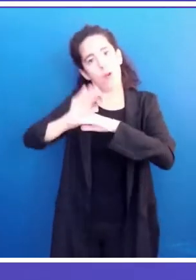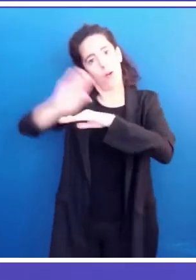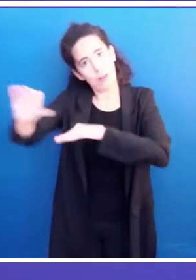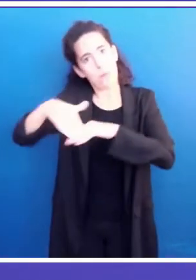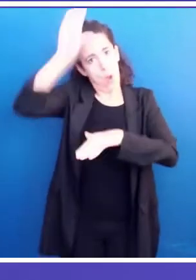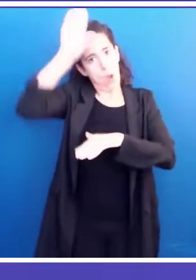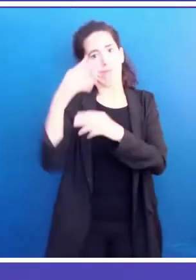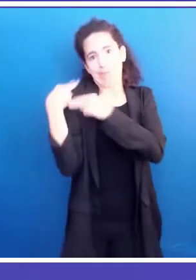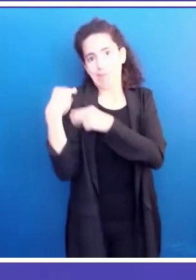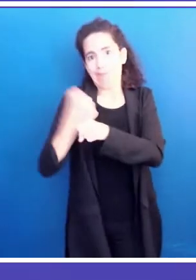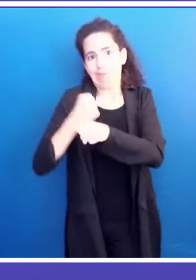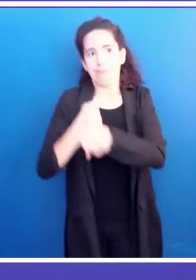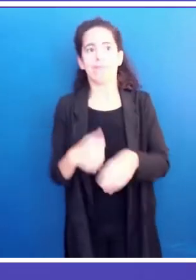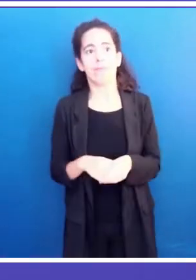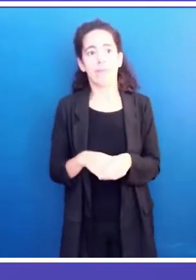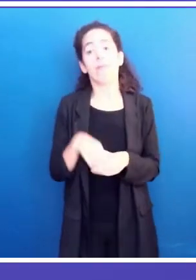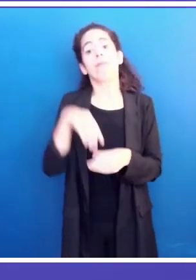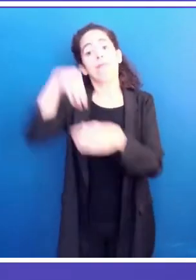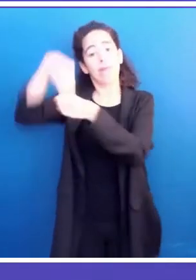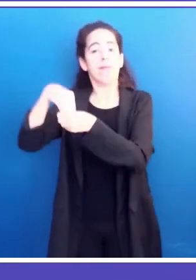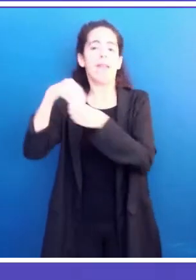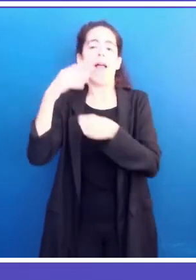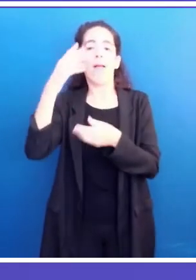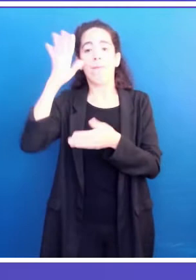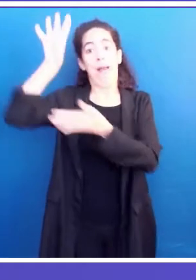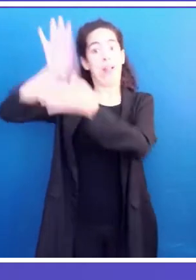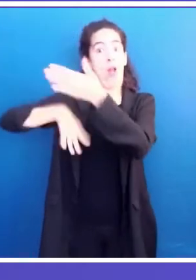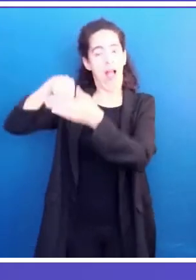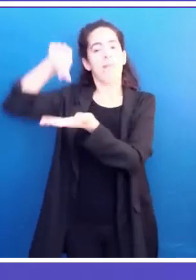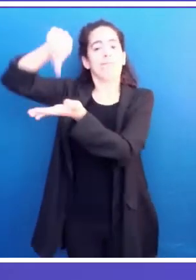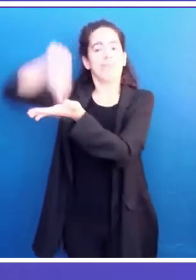تقريبا 100 خدمة بلدية في كاتالونيا.